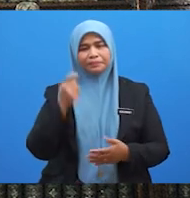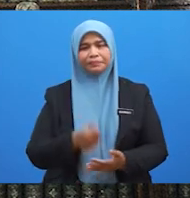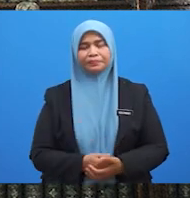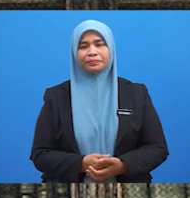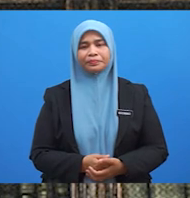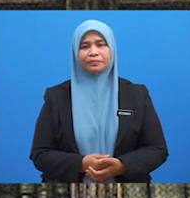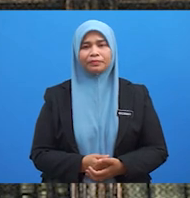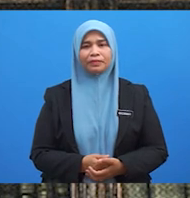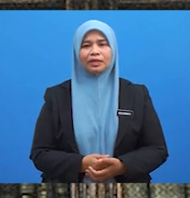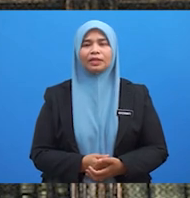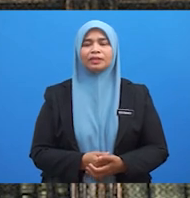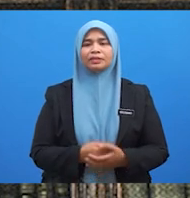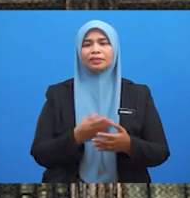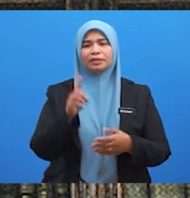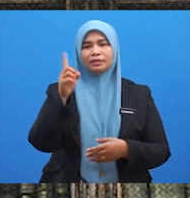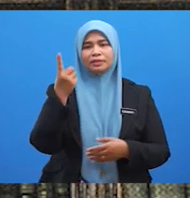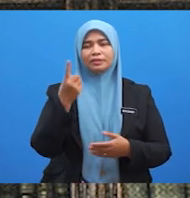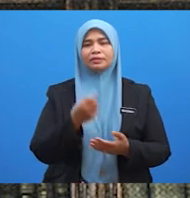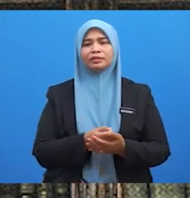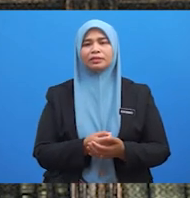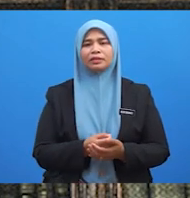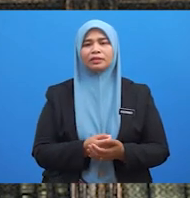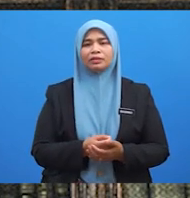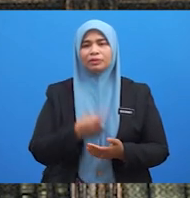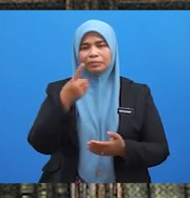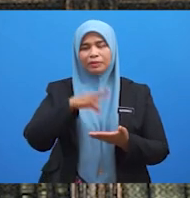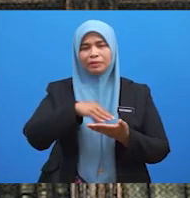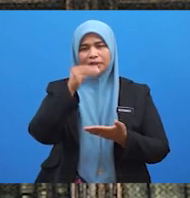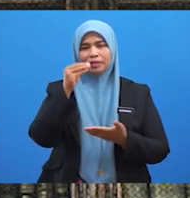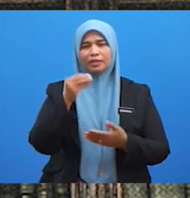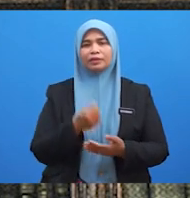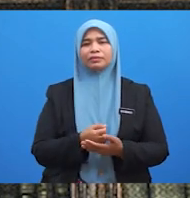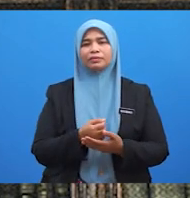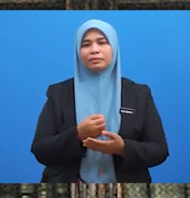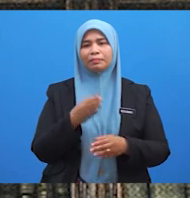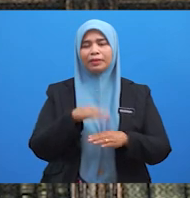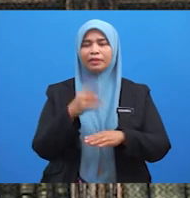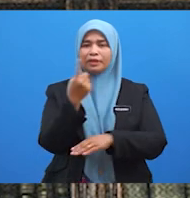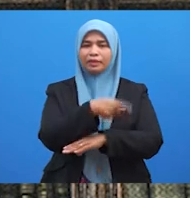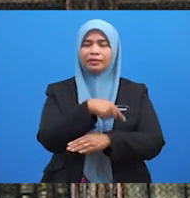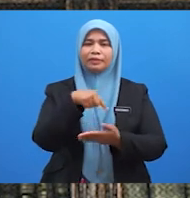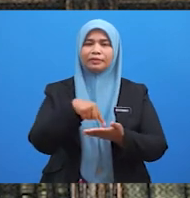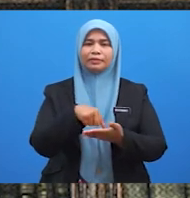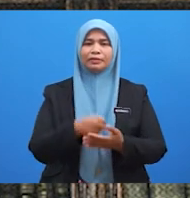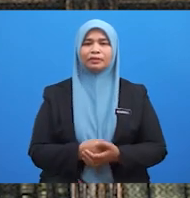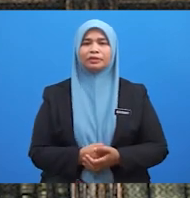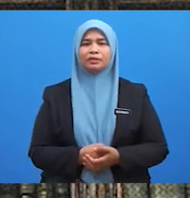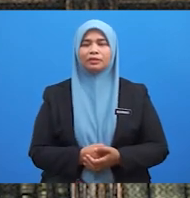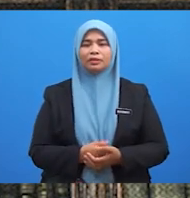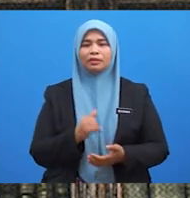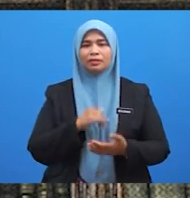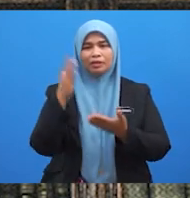ini. Sekian sahaja sesi pembelajaran kita pada hari ini.